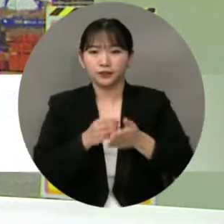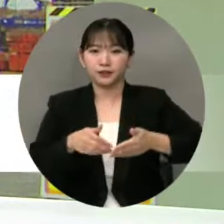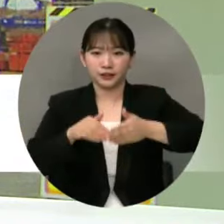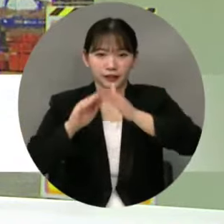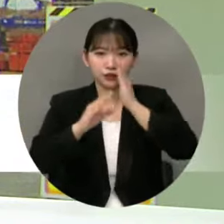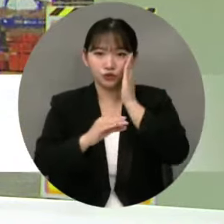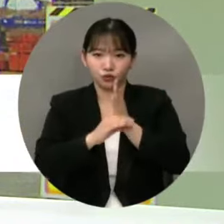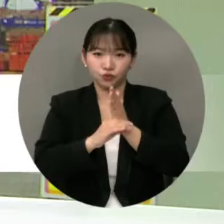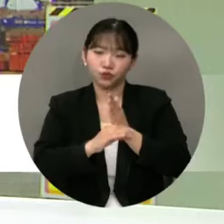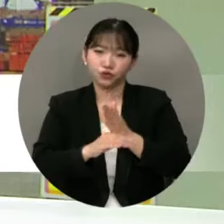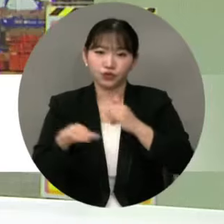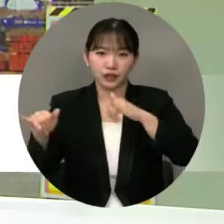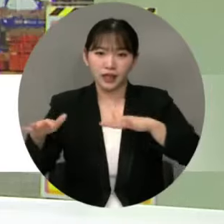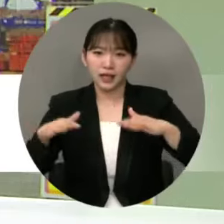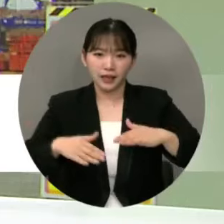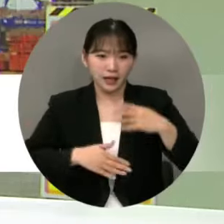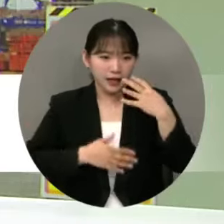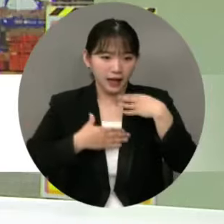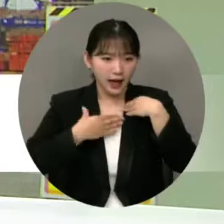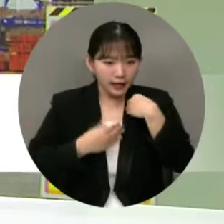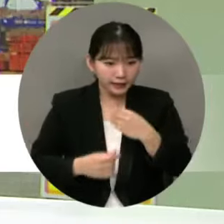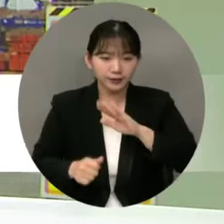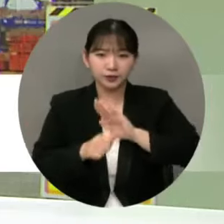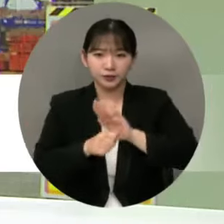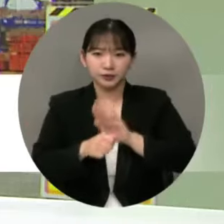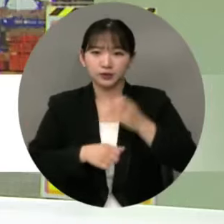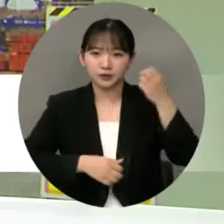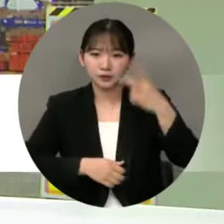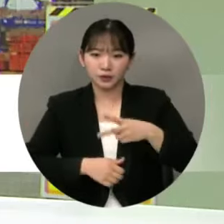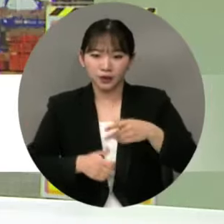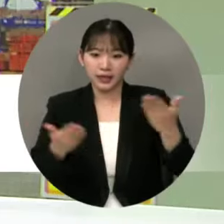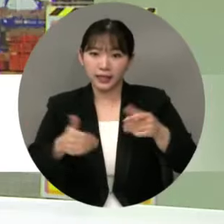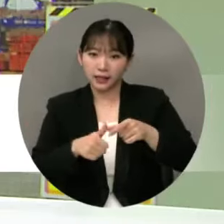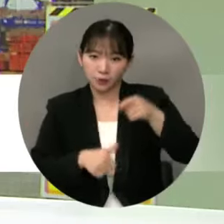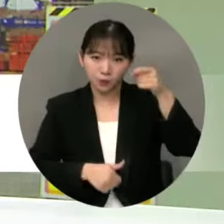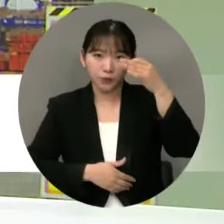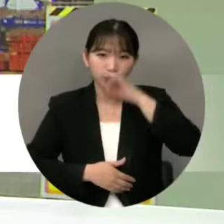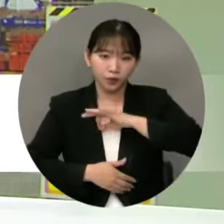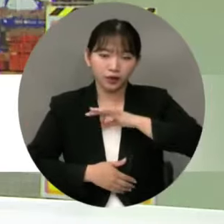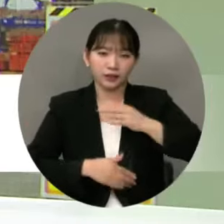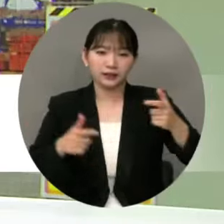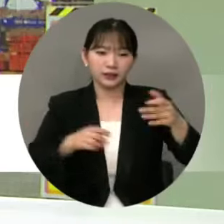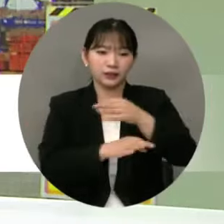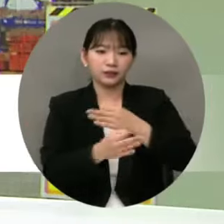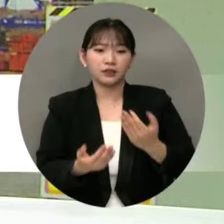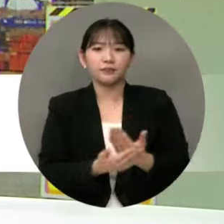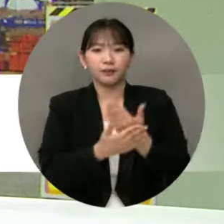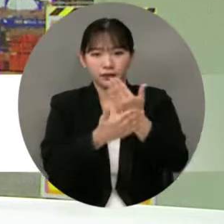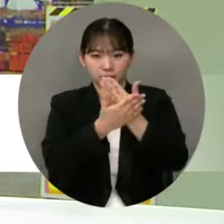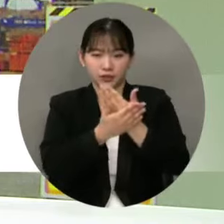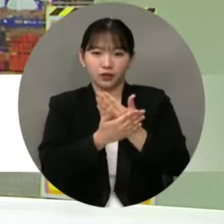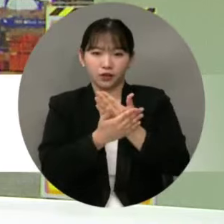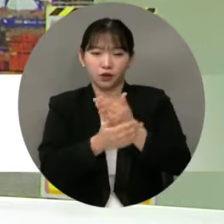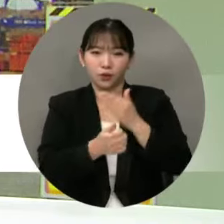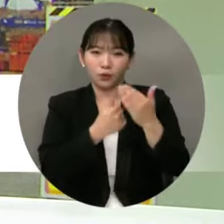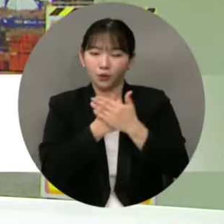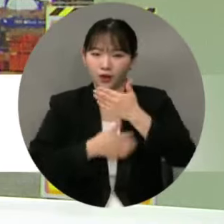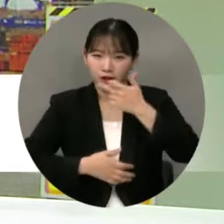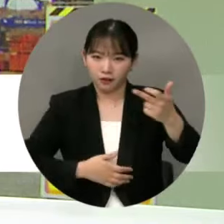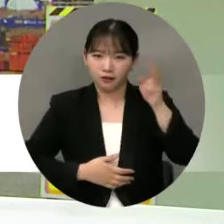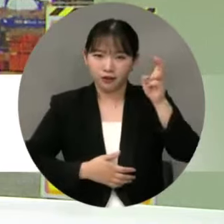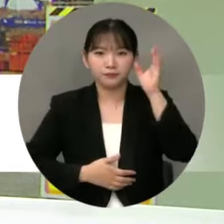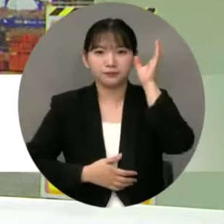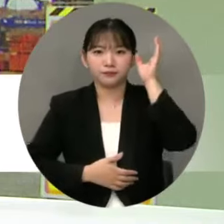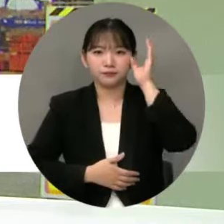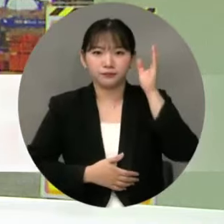있습니다. 해상 치안 공백을 줄일 뿐만 아니라 고용 유발 효과와 지역 경제 활성화에도 큰 도움을 줄 것으로